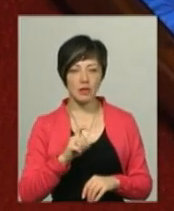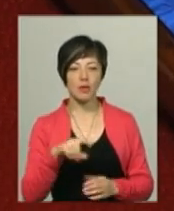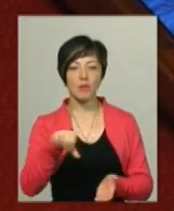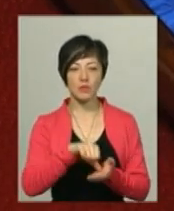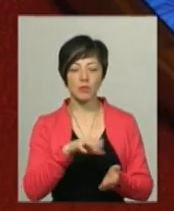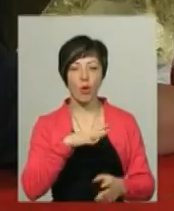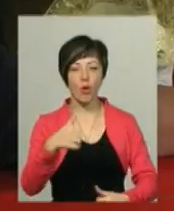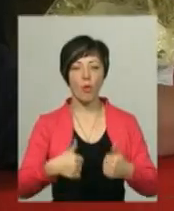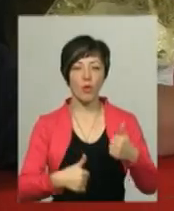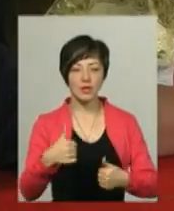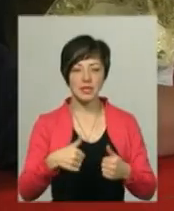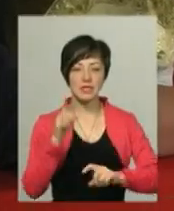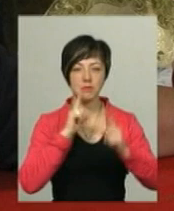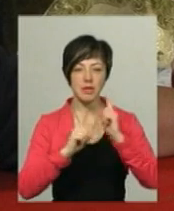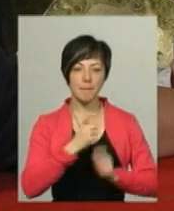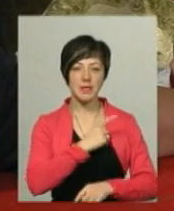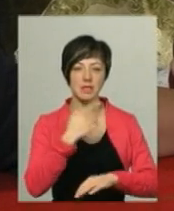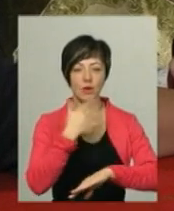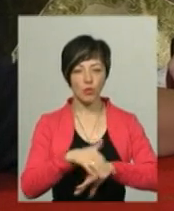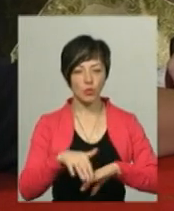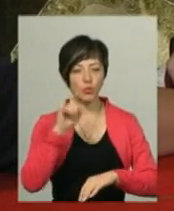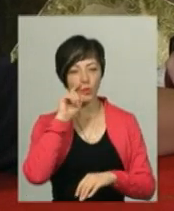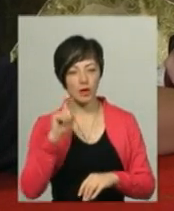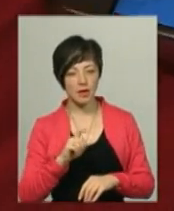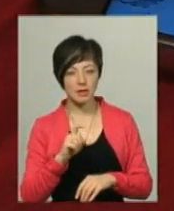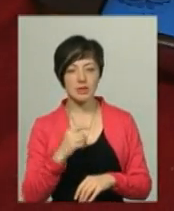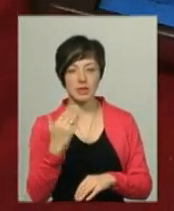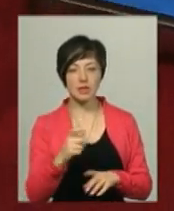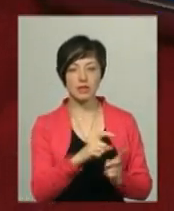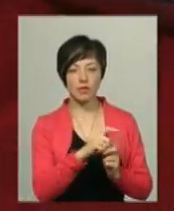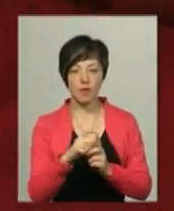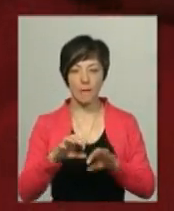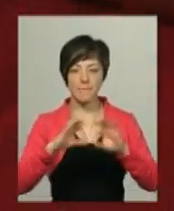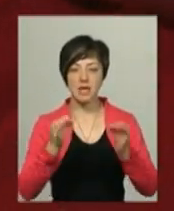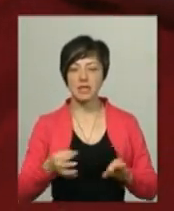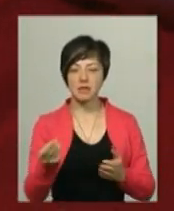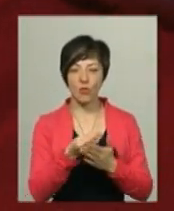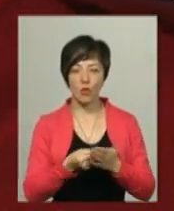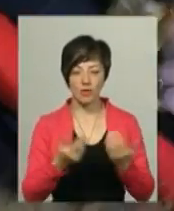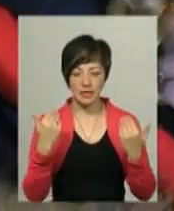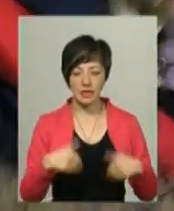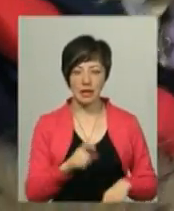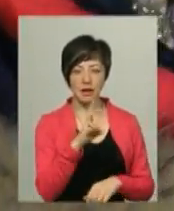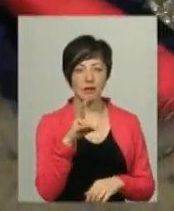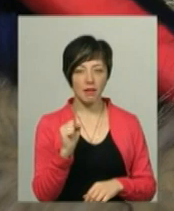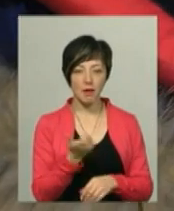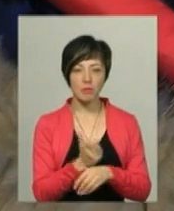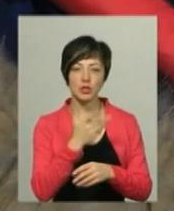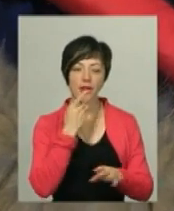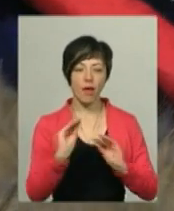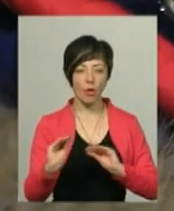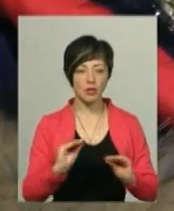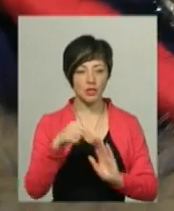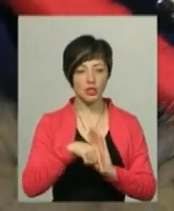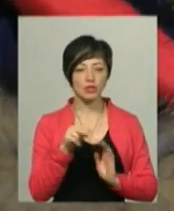брала участь у конкурсах та семінарах майстрів за кордону та з України. За її словами, мистецтво розпису тіла хною найбуло більш декоративного